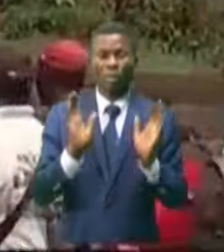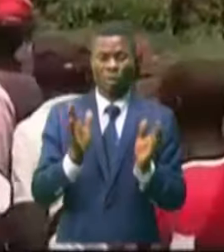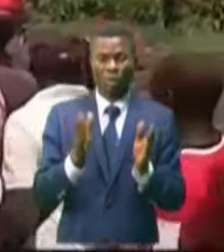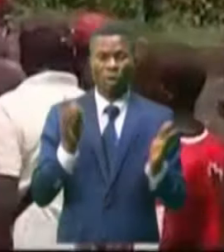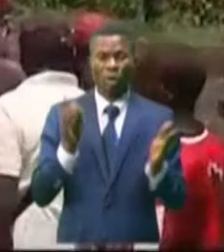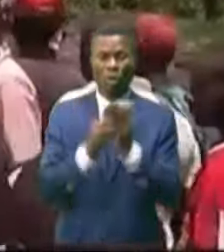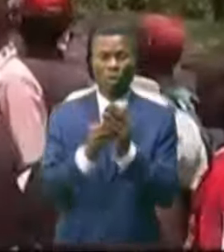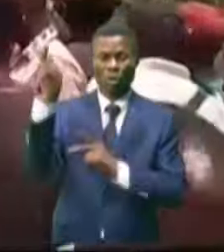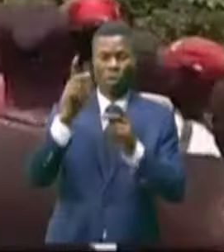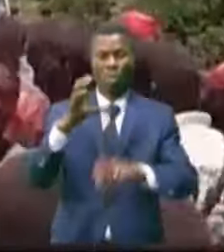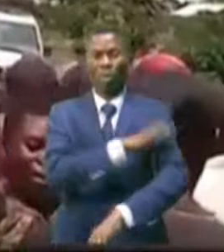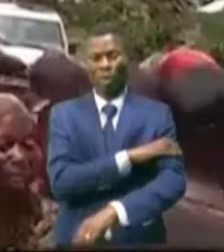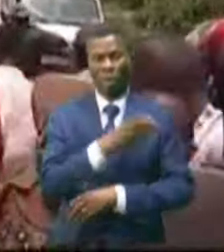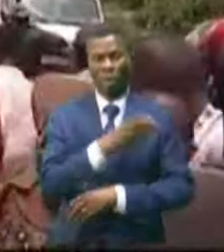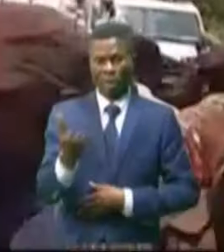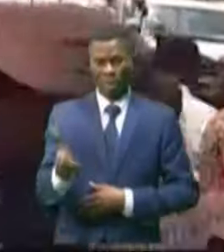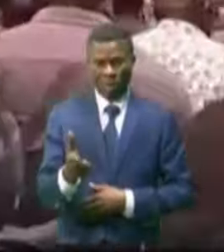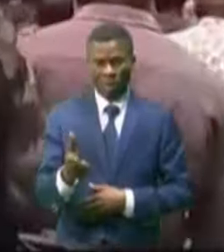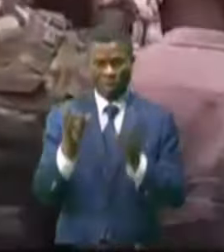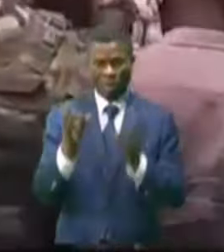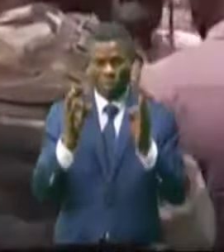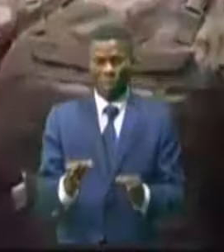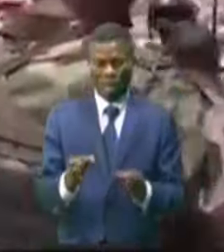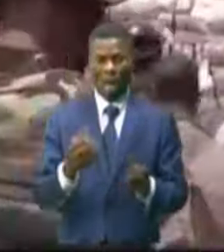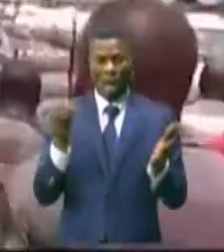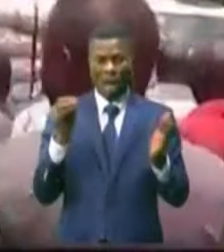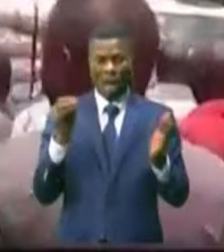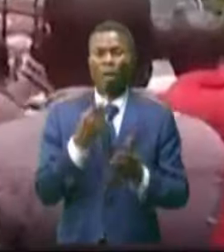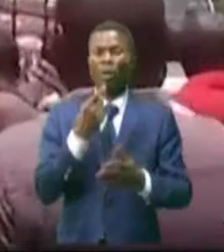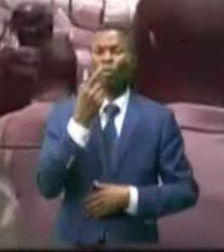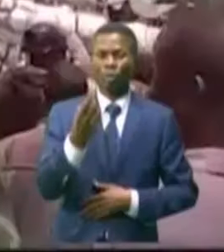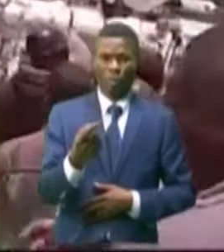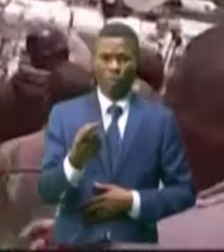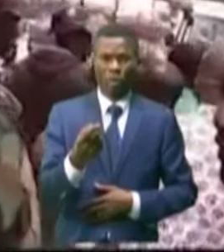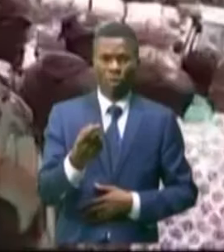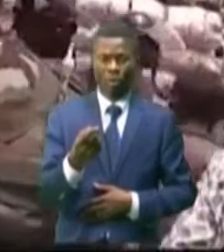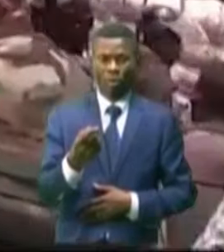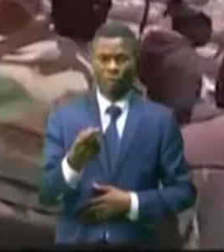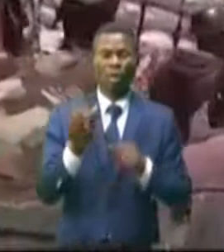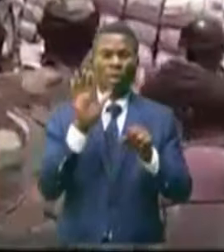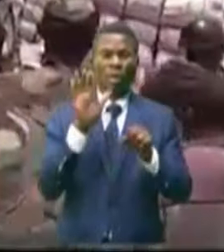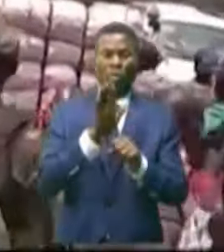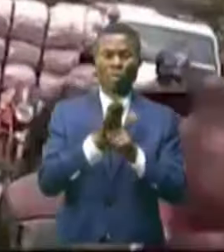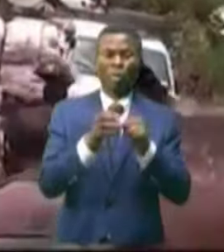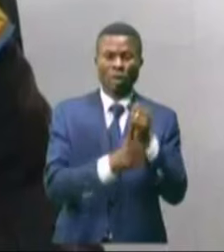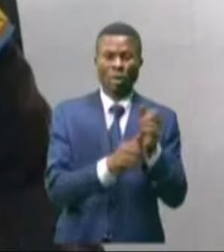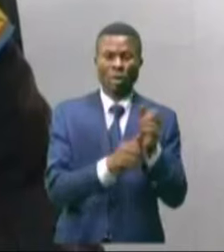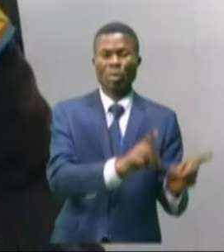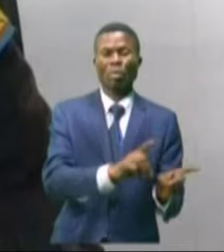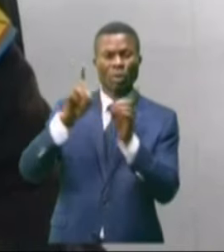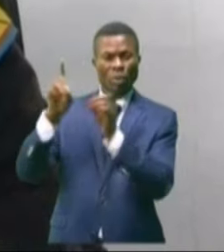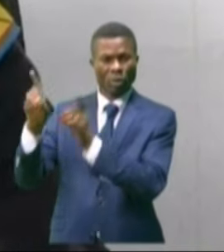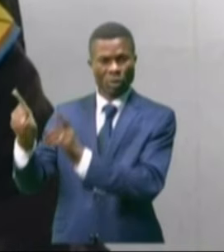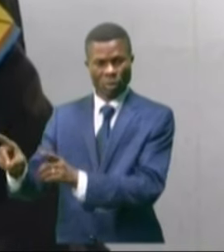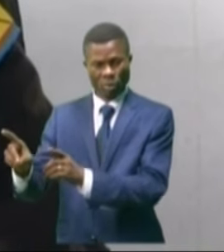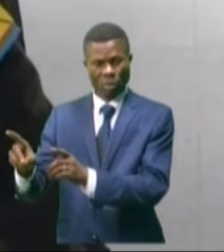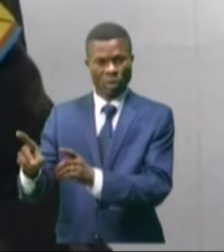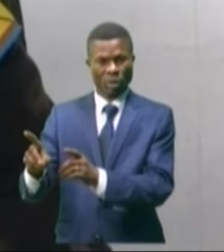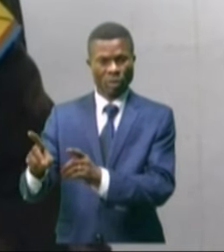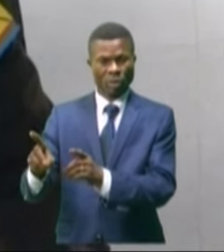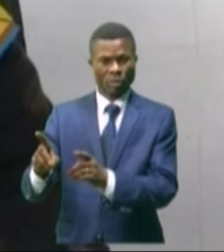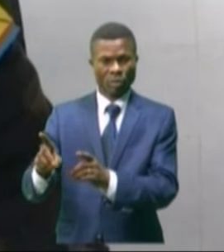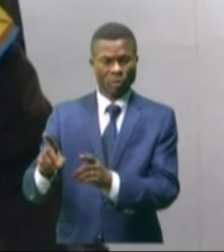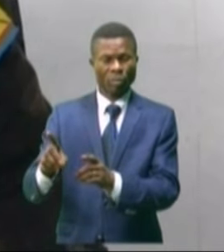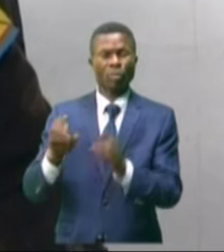population civile. Il s'en est suivi un déplacement massif des populations qui a